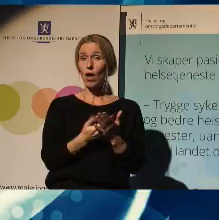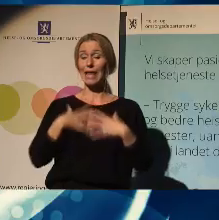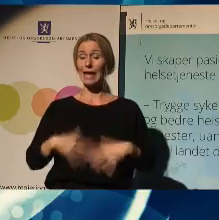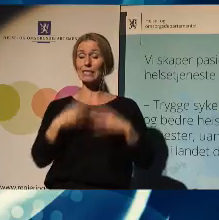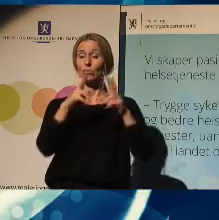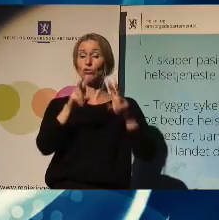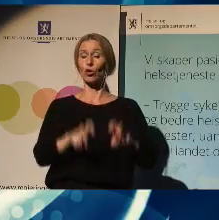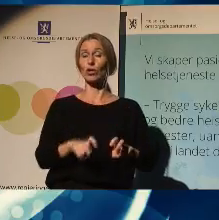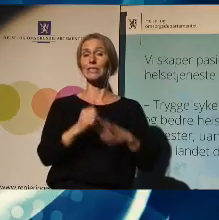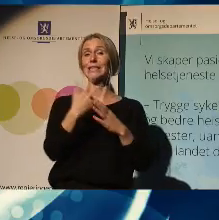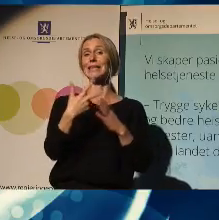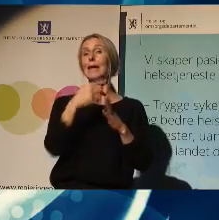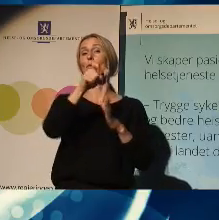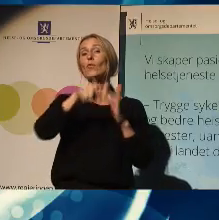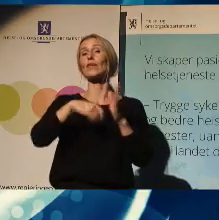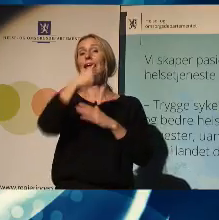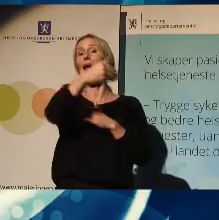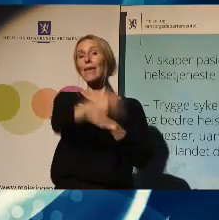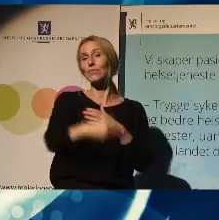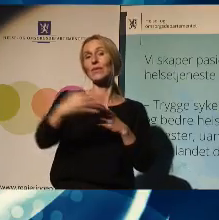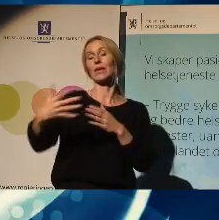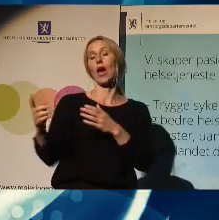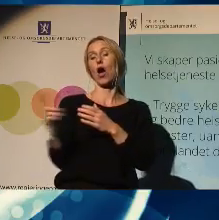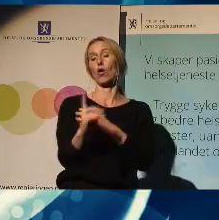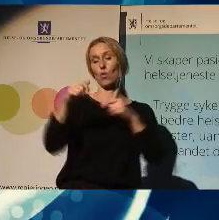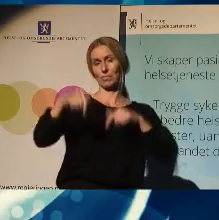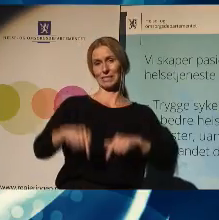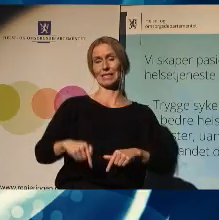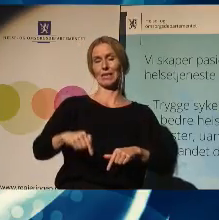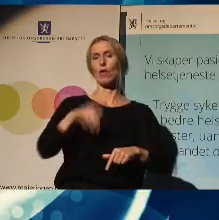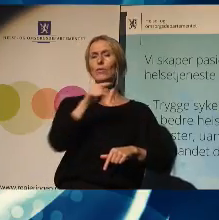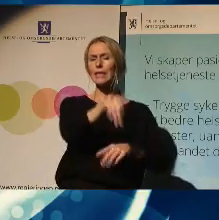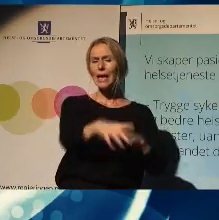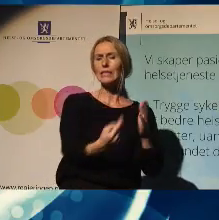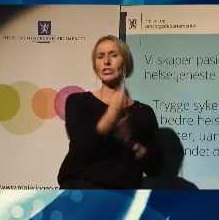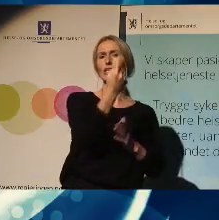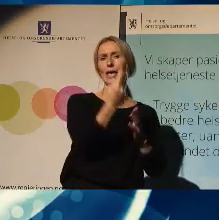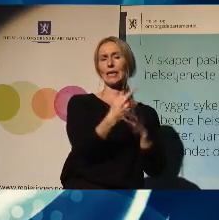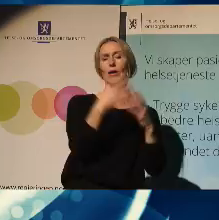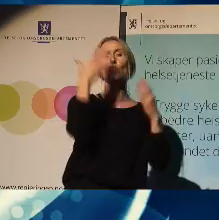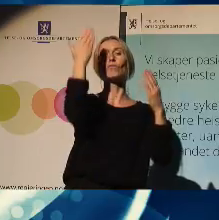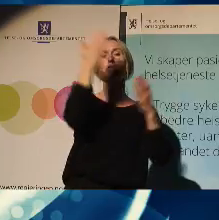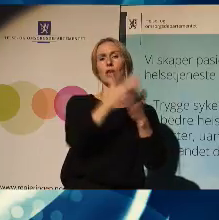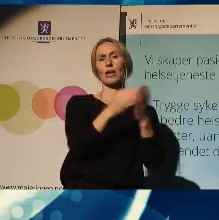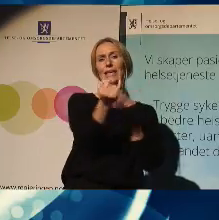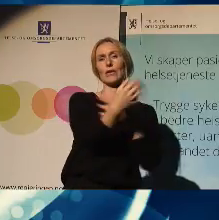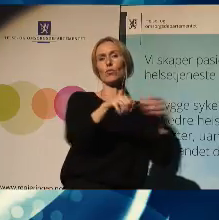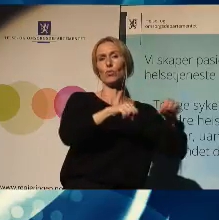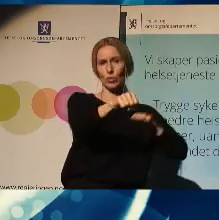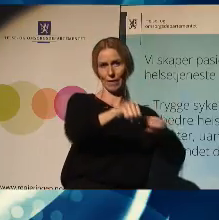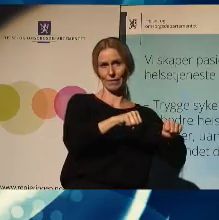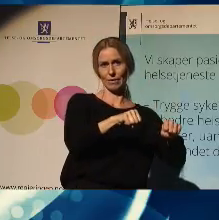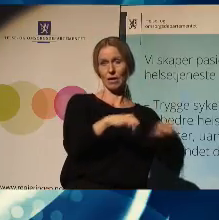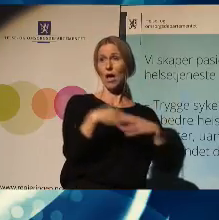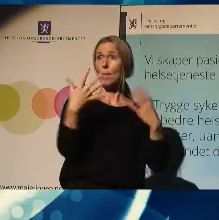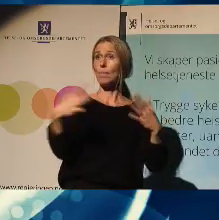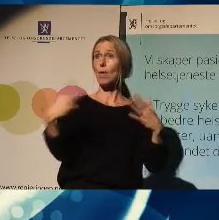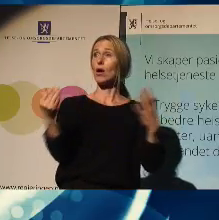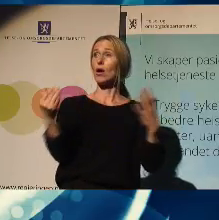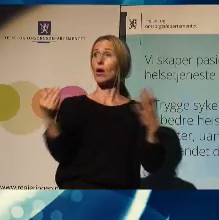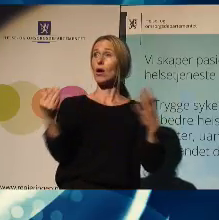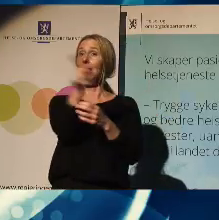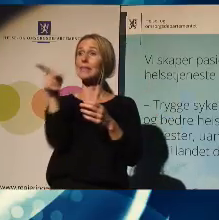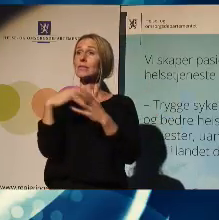helseundersøkelse 3 måneder etter ankomst, og denne skjer i hovedsak i kommunene. Veldig mange av dere som sitter her